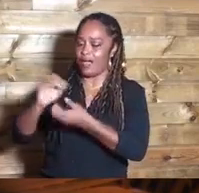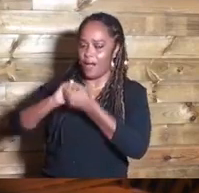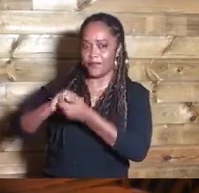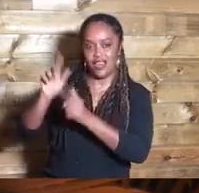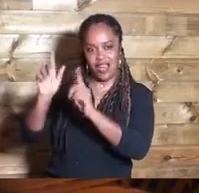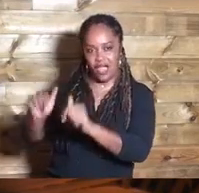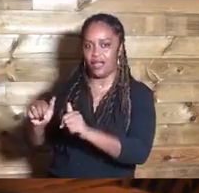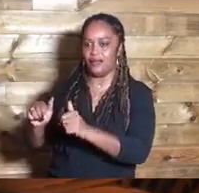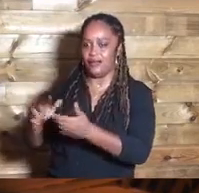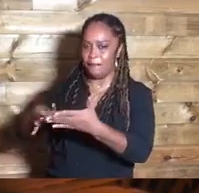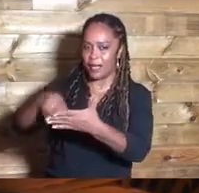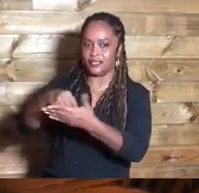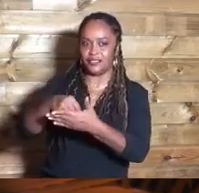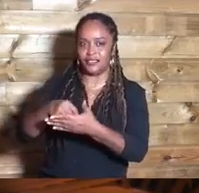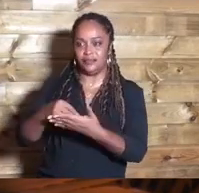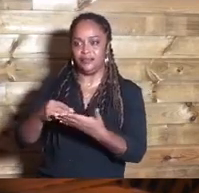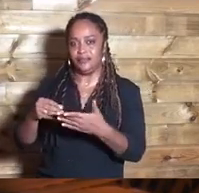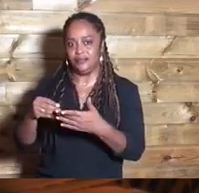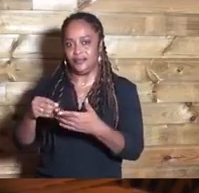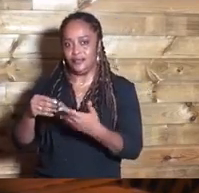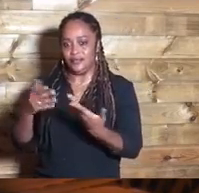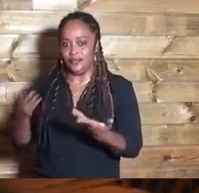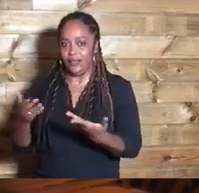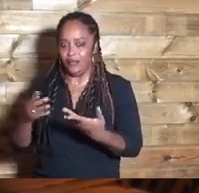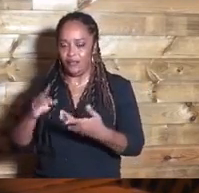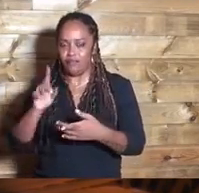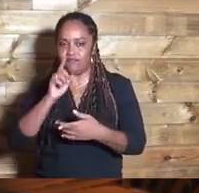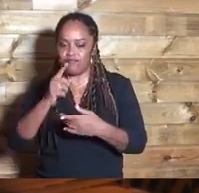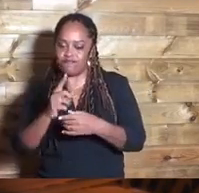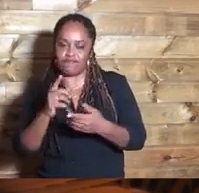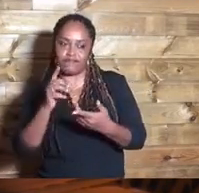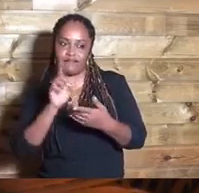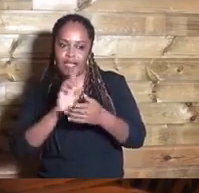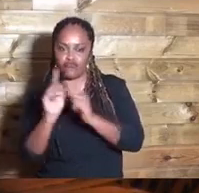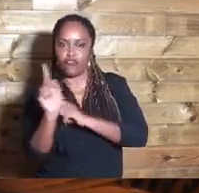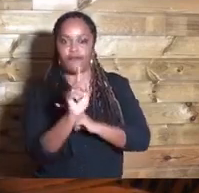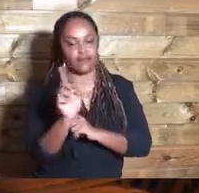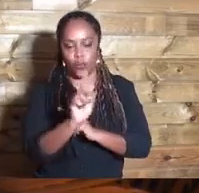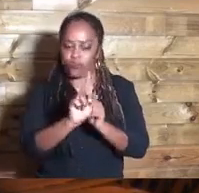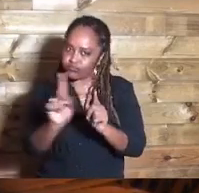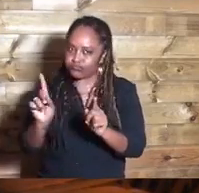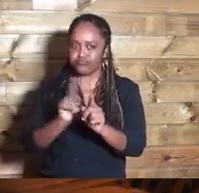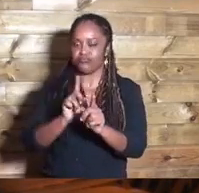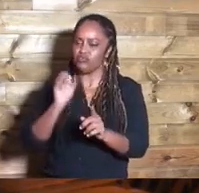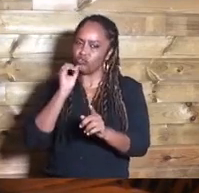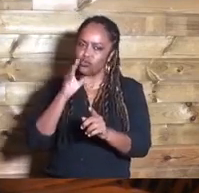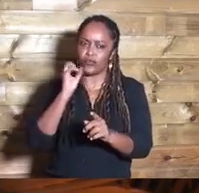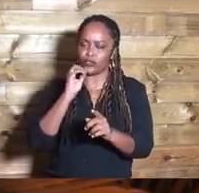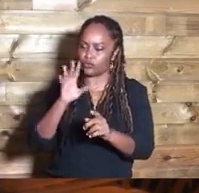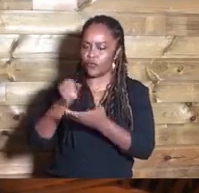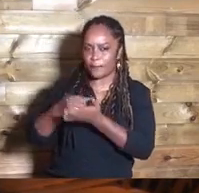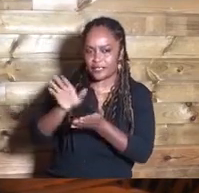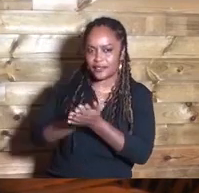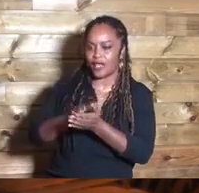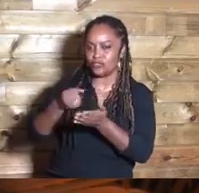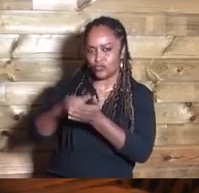en nous. Il était à un poste qui est un peu délicat, donc il ne peut mettre les devants. Mais régulièrement, il était qu'à envoyer messages pour nous, il était qu'à